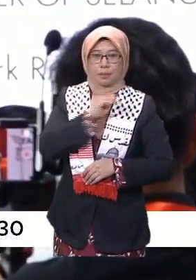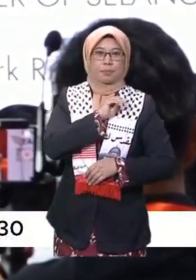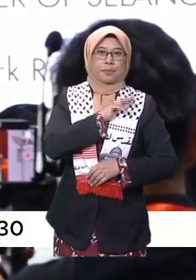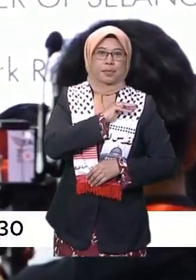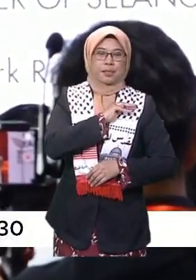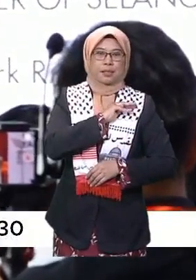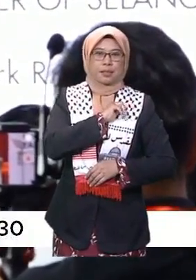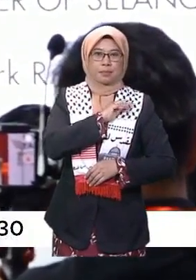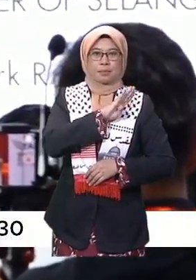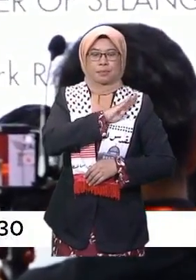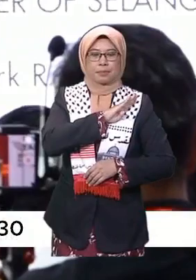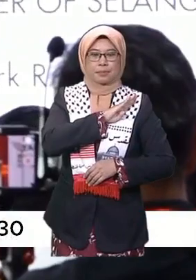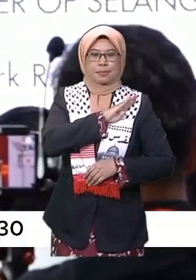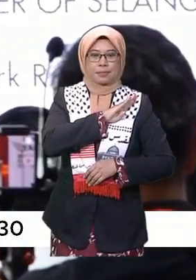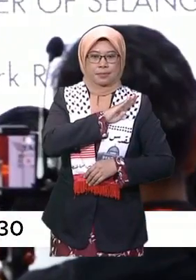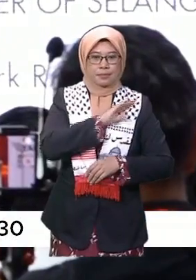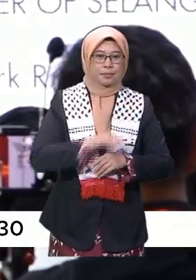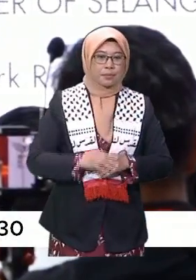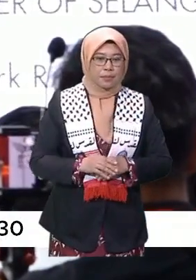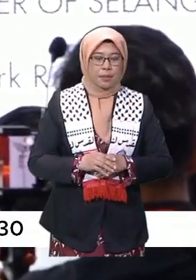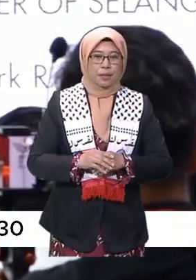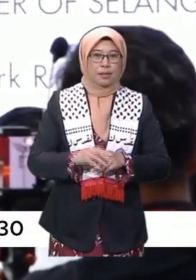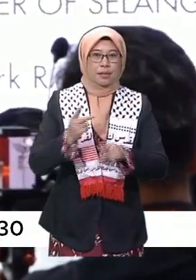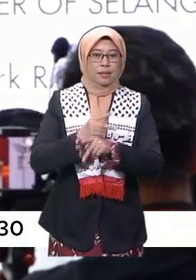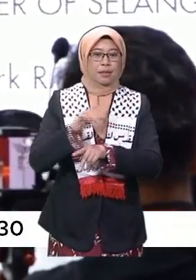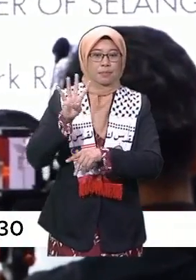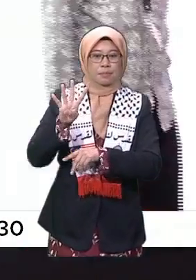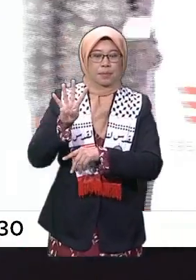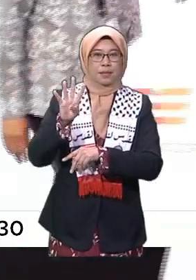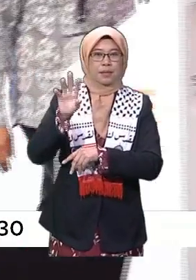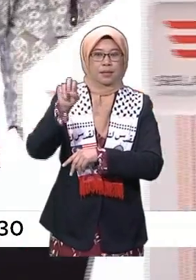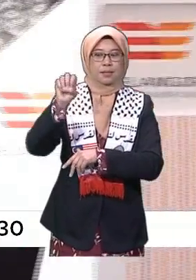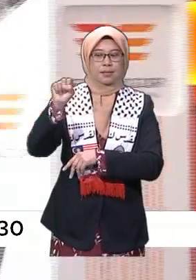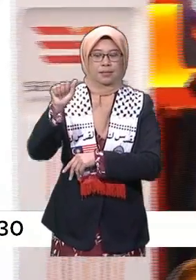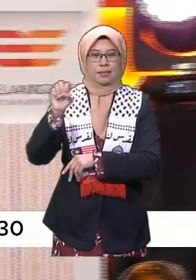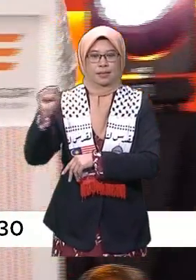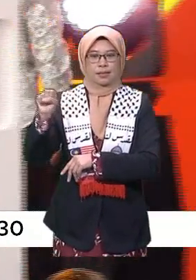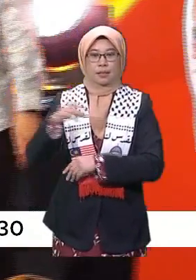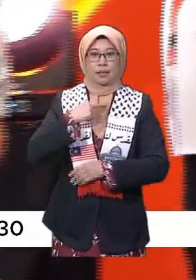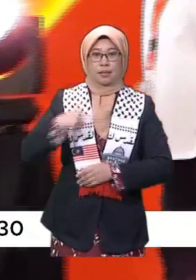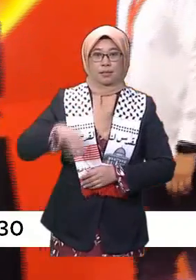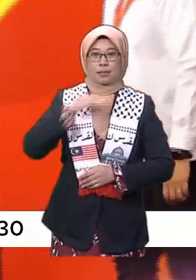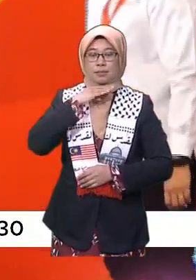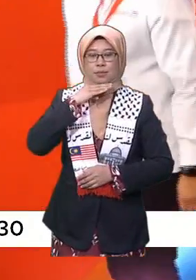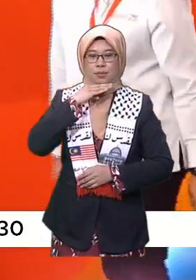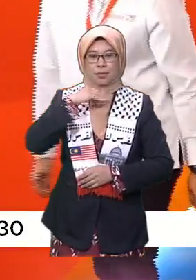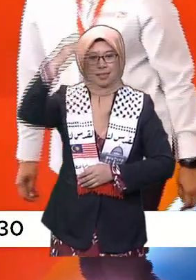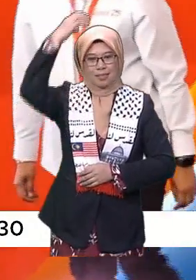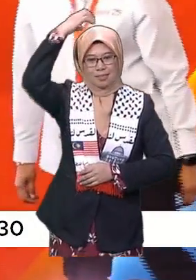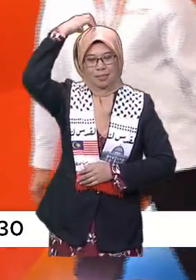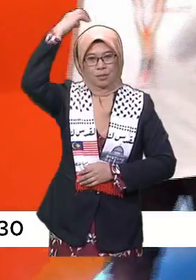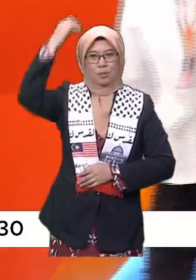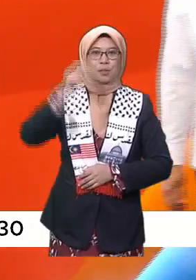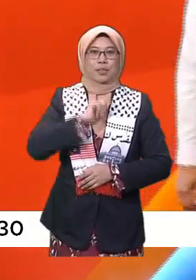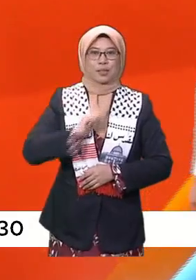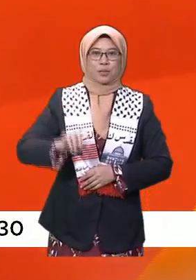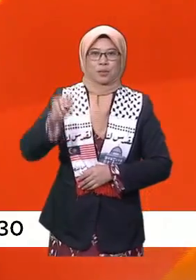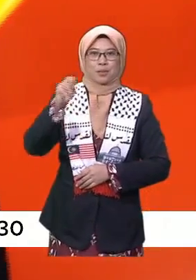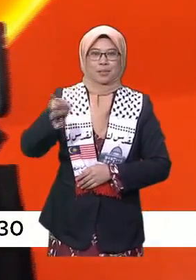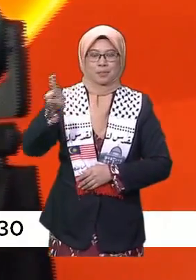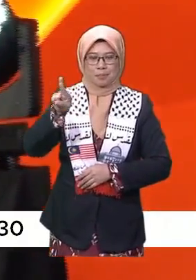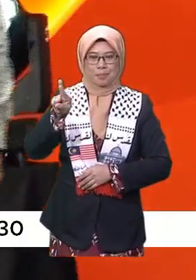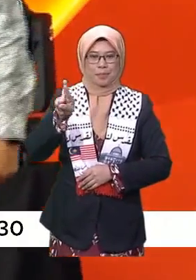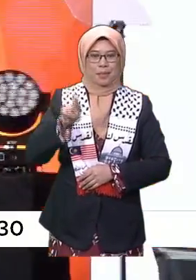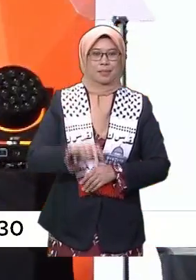dalam ucapan perasmian Selangor Aviation Show ke-4 pada Khamis. Raja Muda Selangor Tengku Amir Shah Sultan Sharafuddin Idris Shah